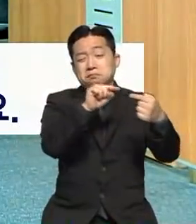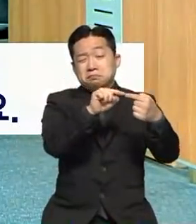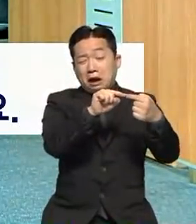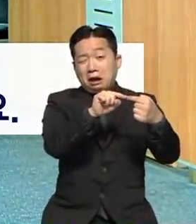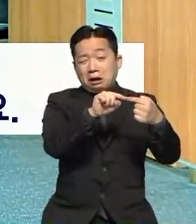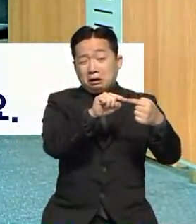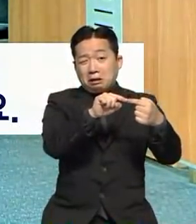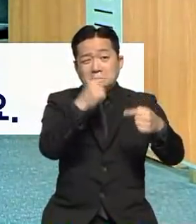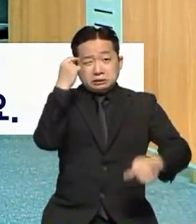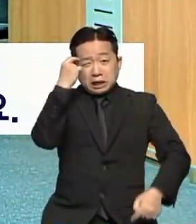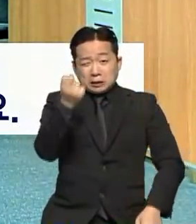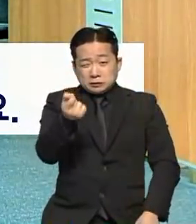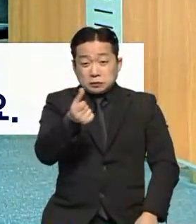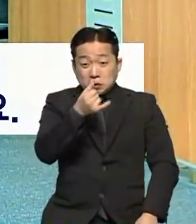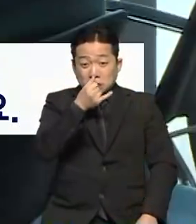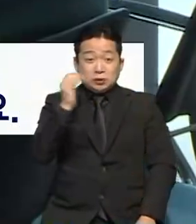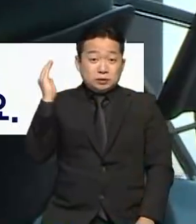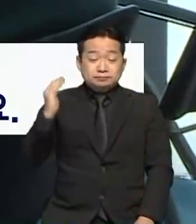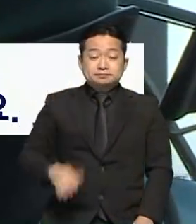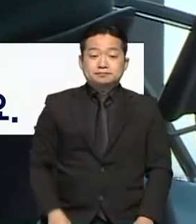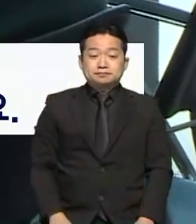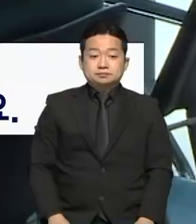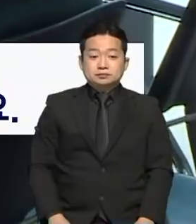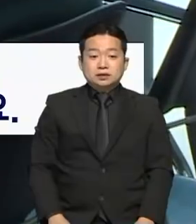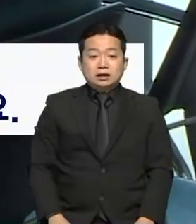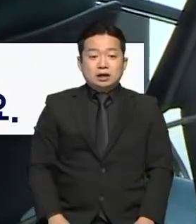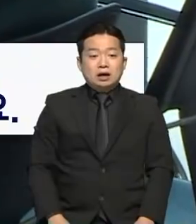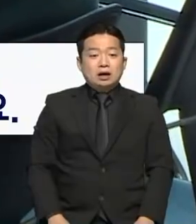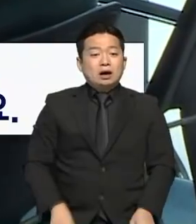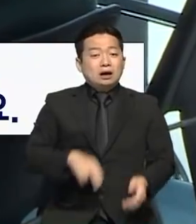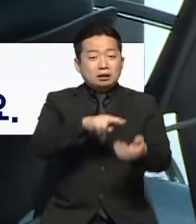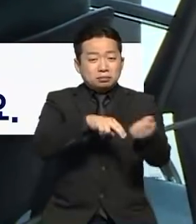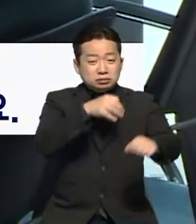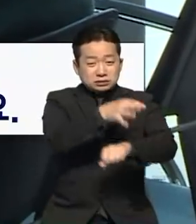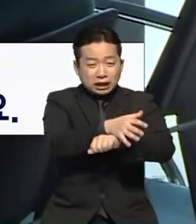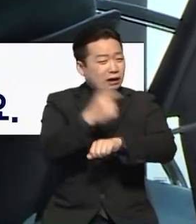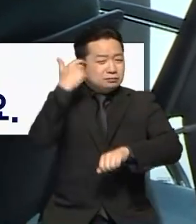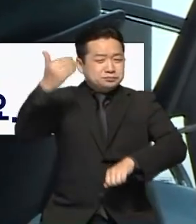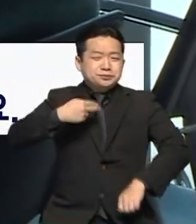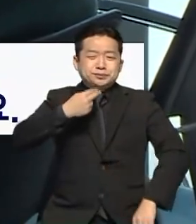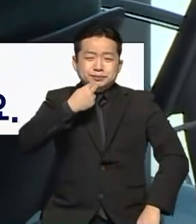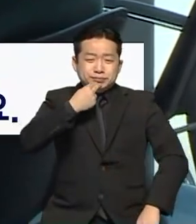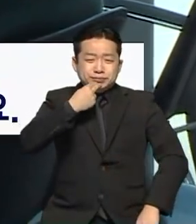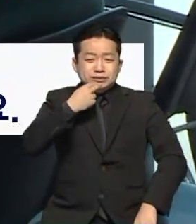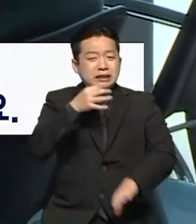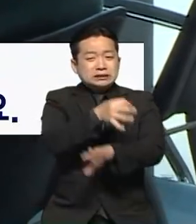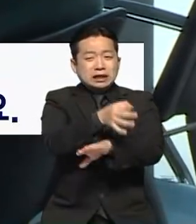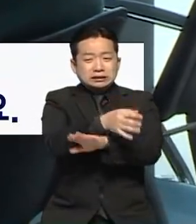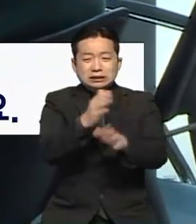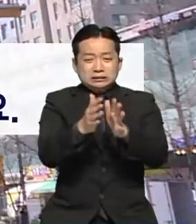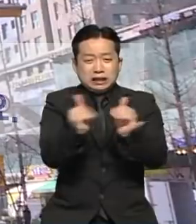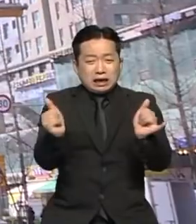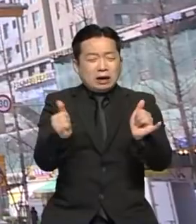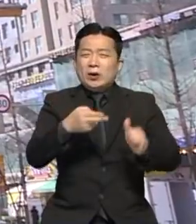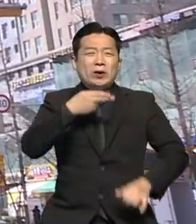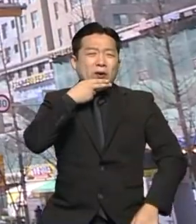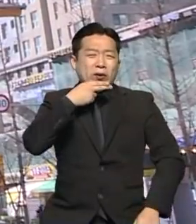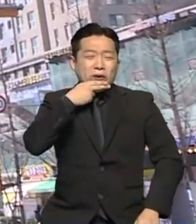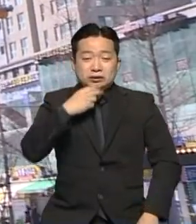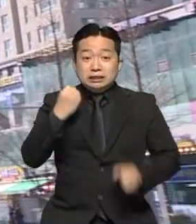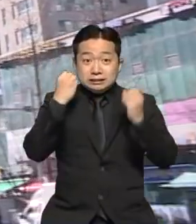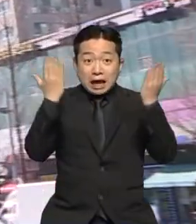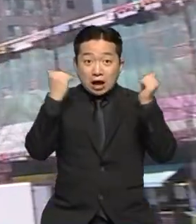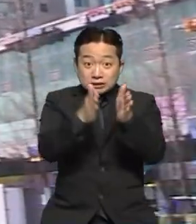좀 드는 생각이 들고요. 요즘은 거의 매수 문의 자체가 끊겼다고 봐야 할까. 매수하겠다라는 분들이 거의 없어요. 새